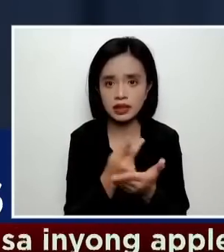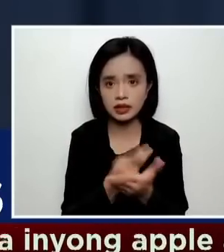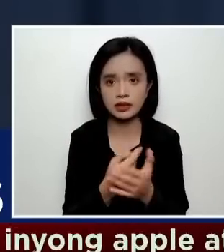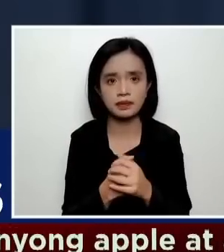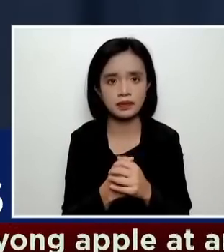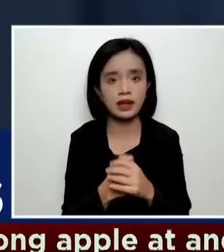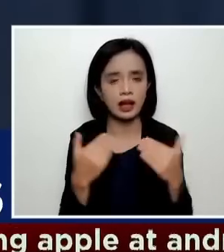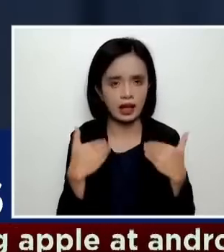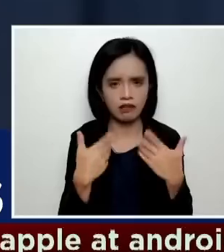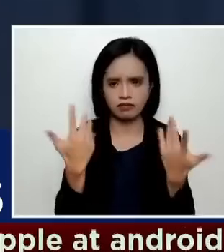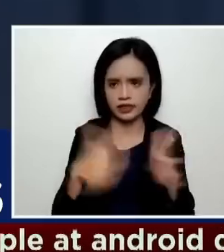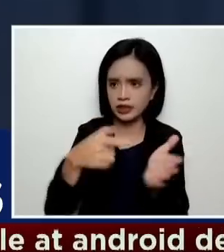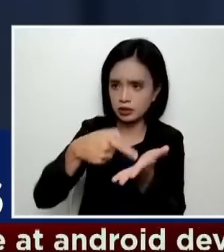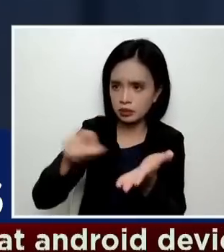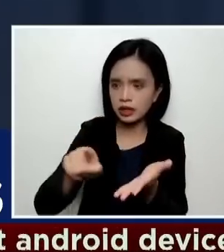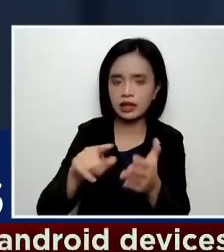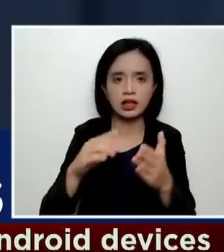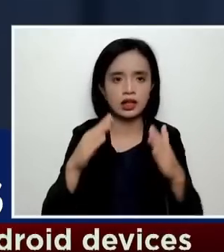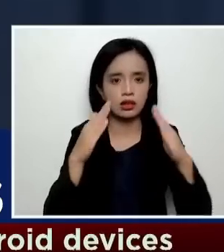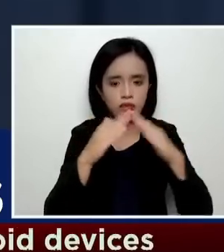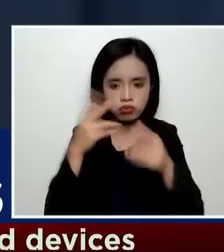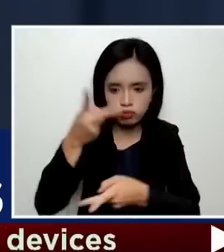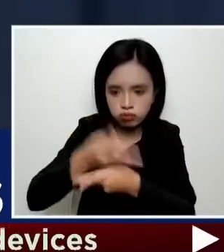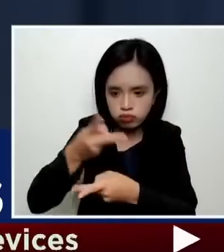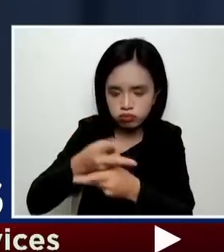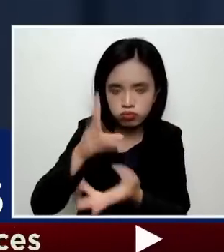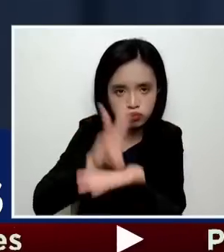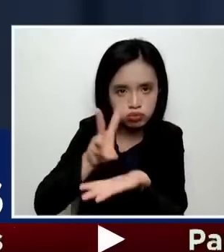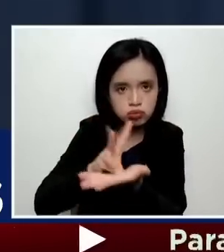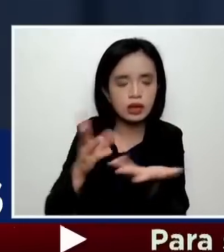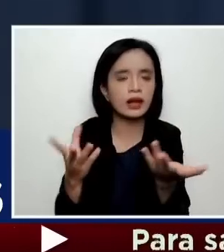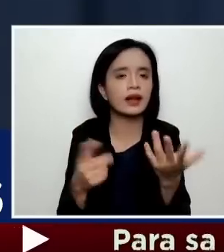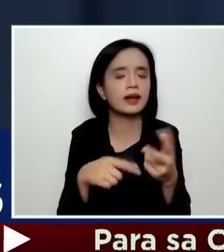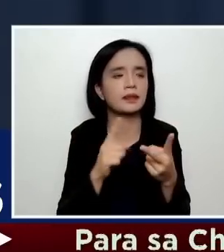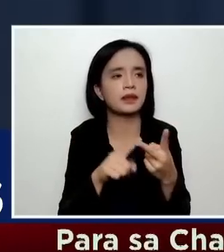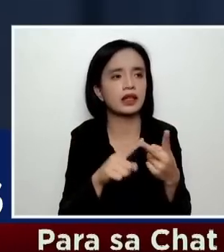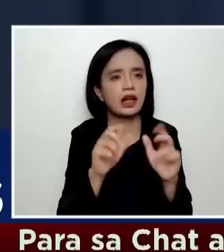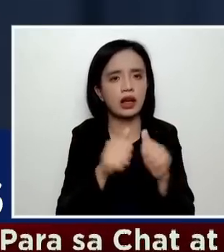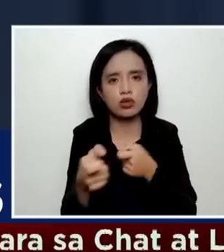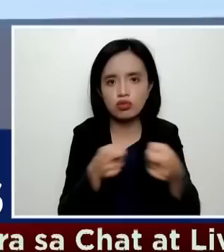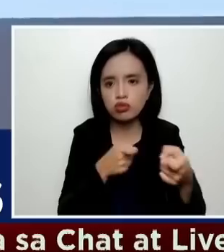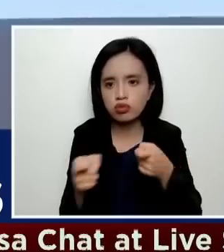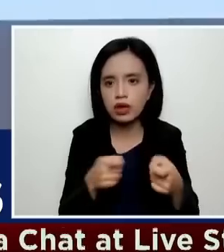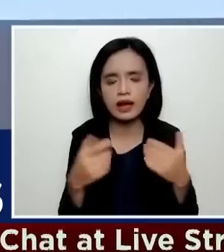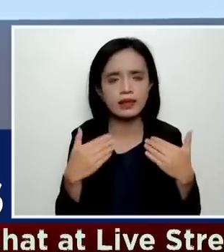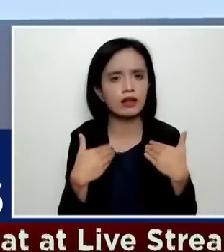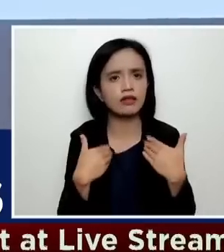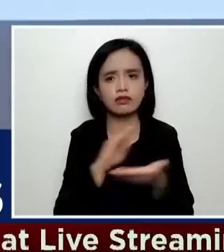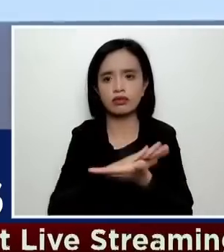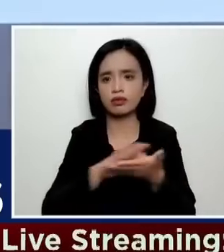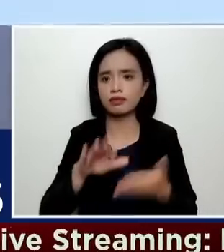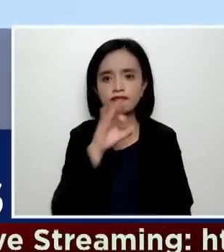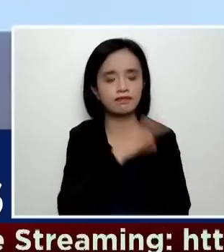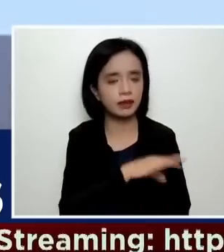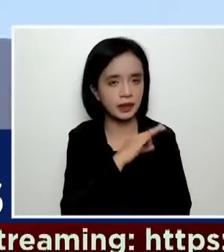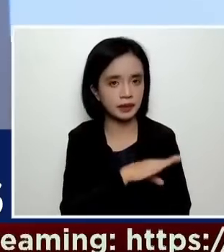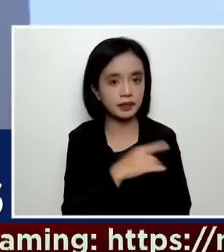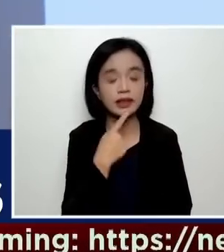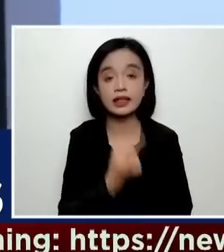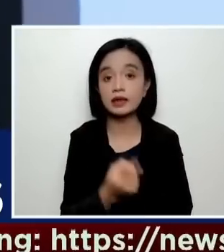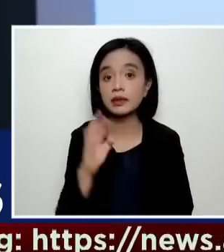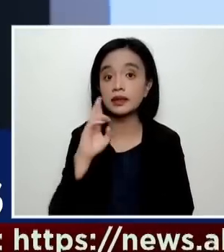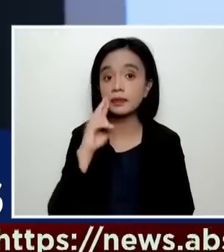ang warehousing, duties, handling at may maayos ka na na profit. Ayon kay